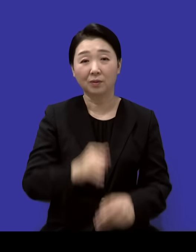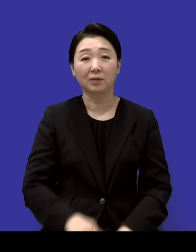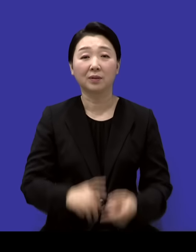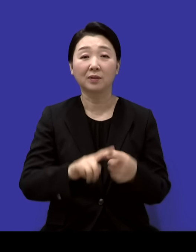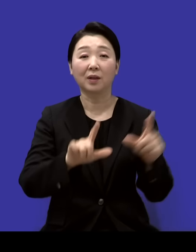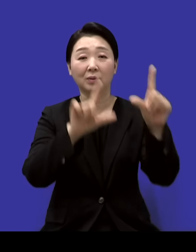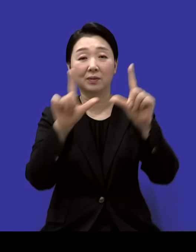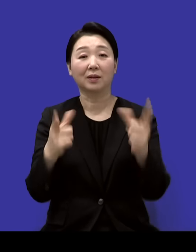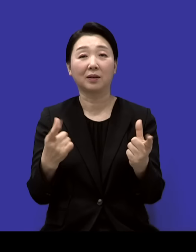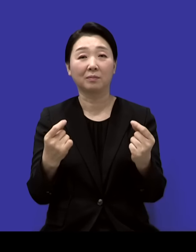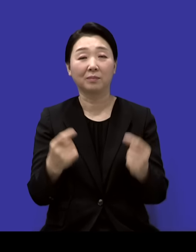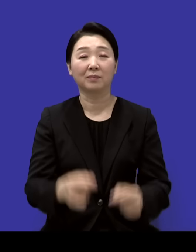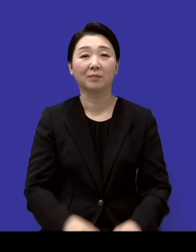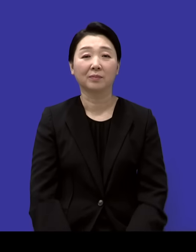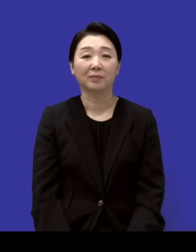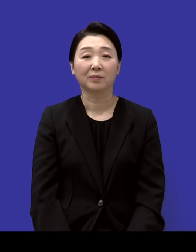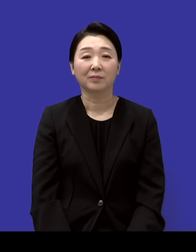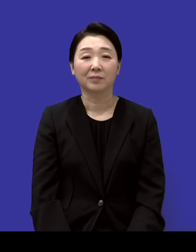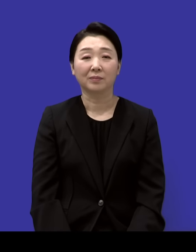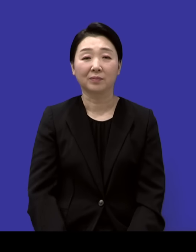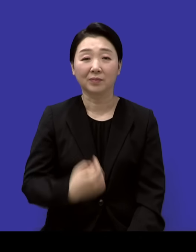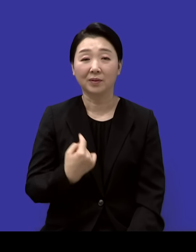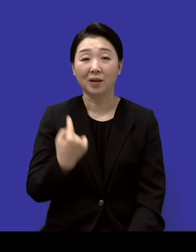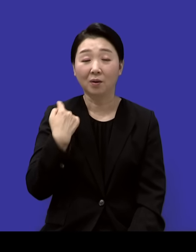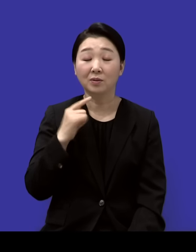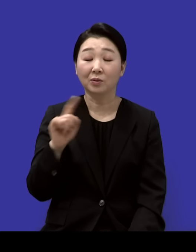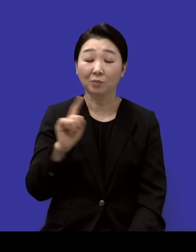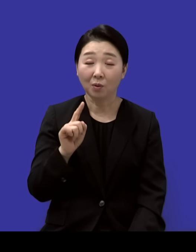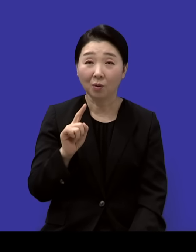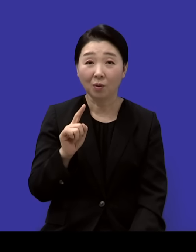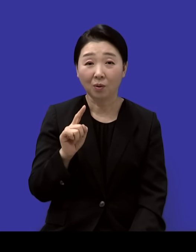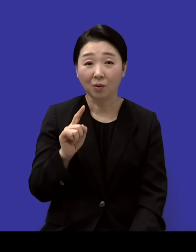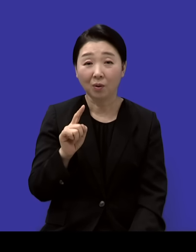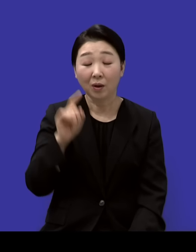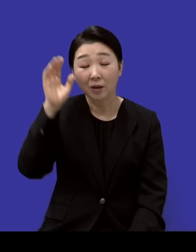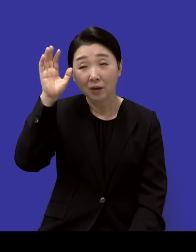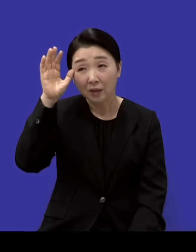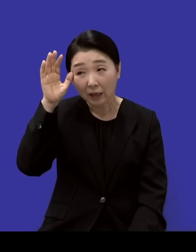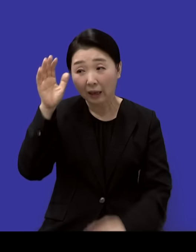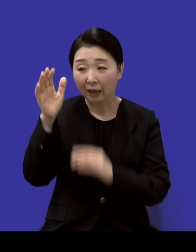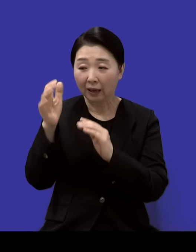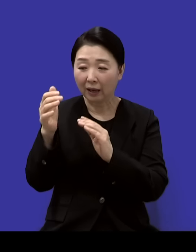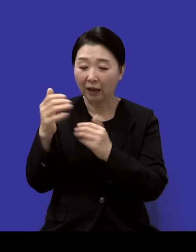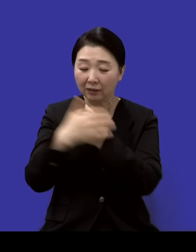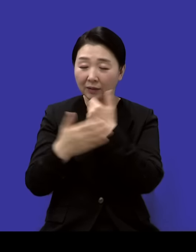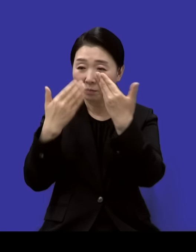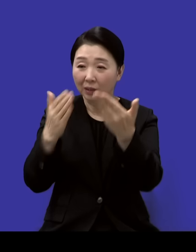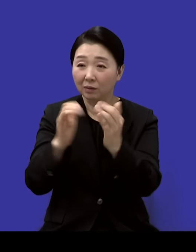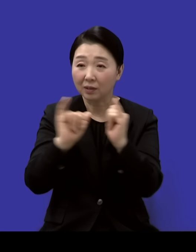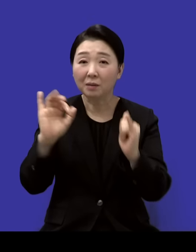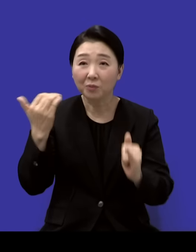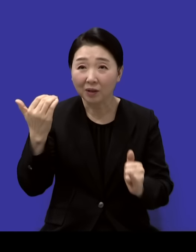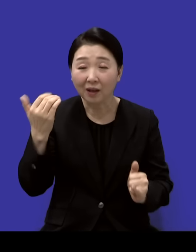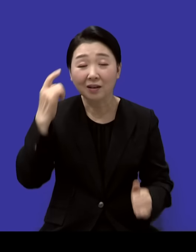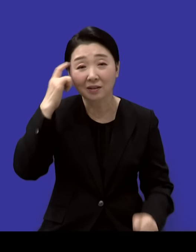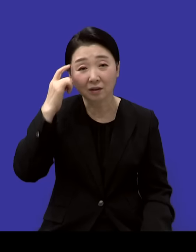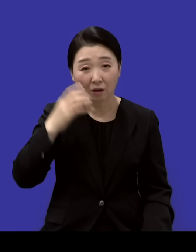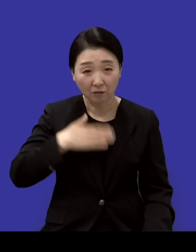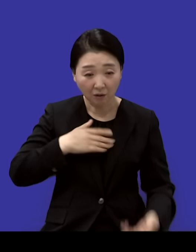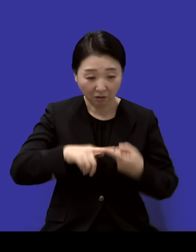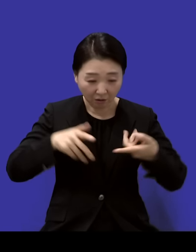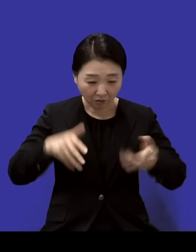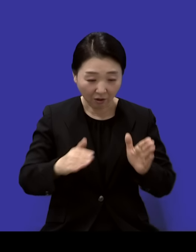예. 저는 저 어제도 그런 표현을 개가 은혜 받는다고 사람 되나 이렇게 그런 생각이 있어요. 예. 이렇게 태어난